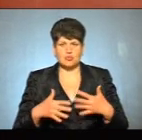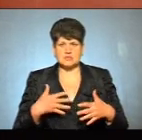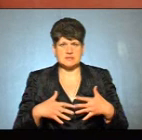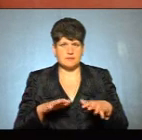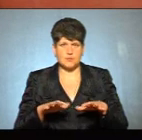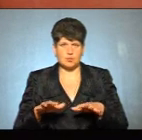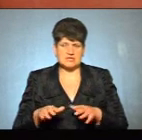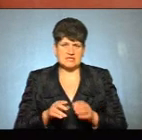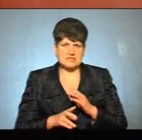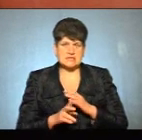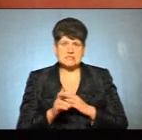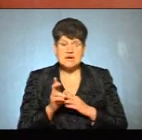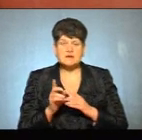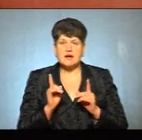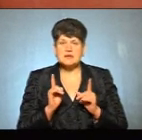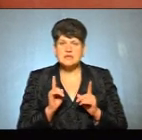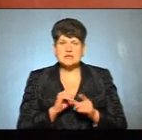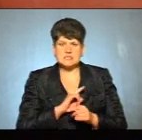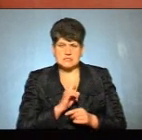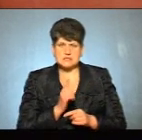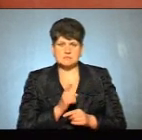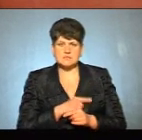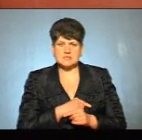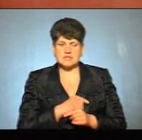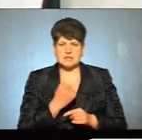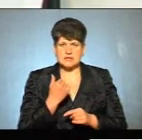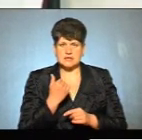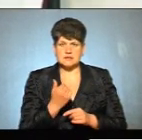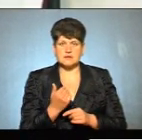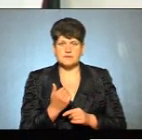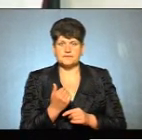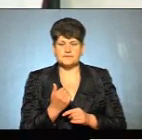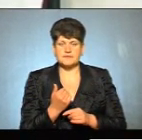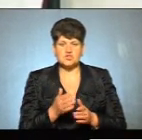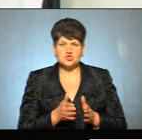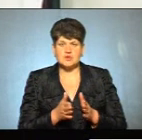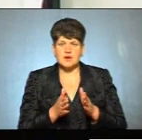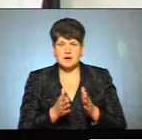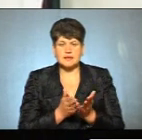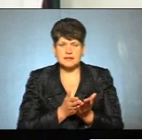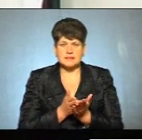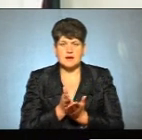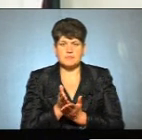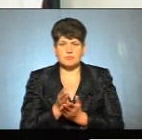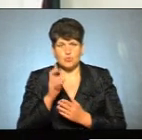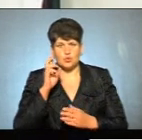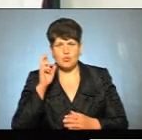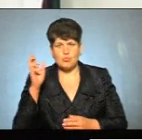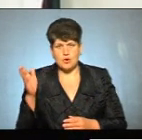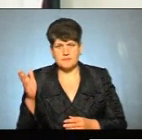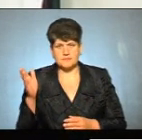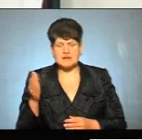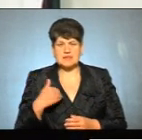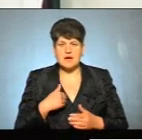позиції церкви, але тільки зміцнить її шлях і напрямок до Бога. І